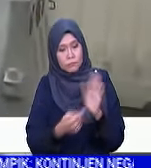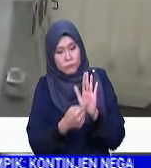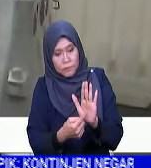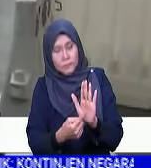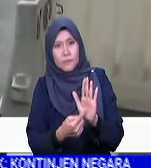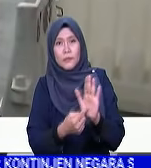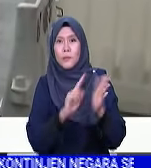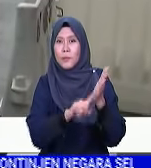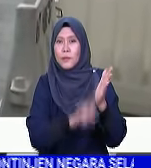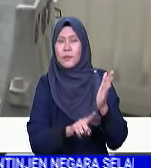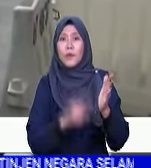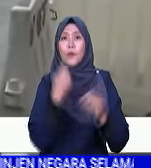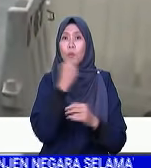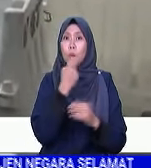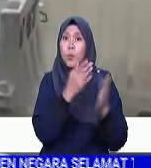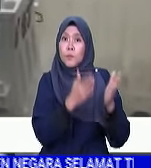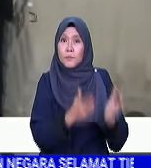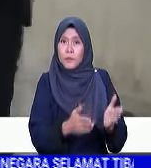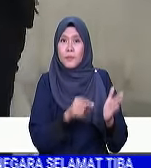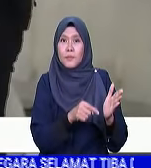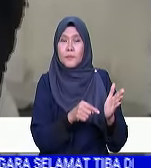dikemukakan. Hanya mereka yang